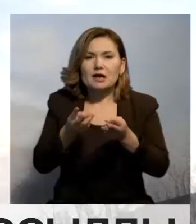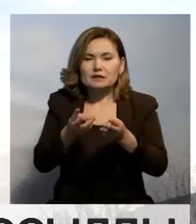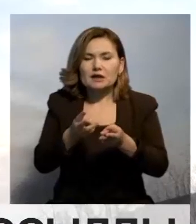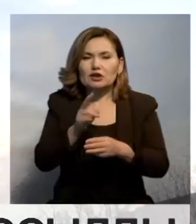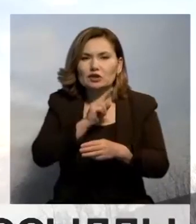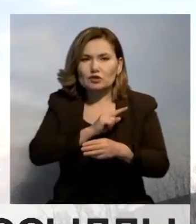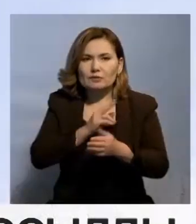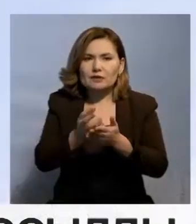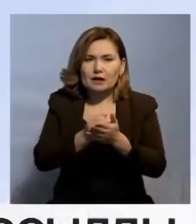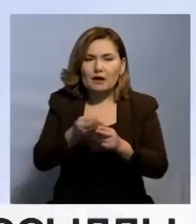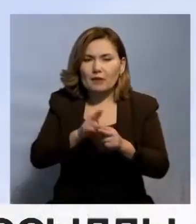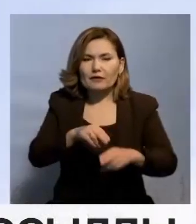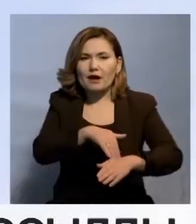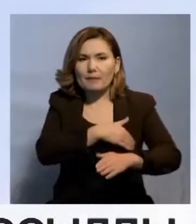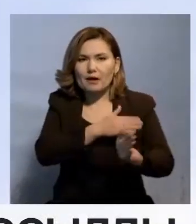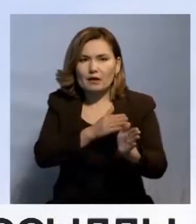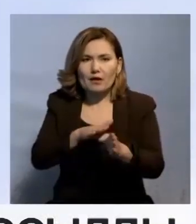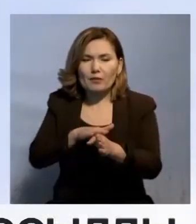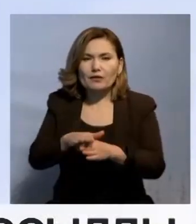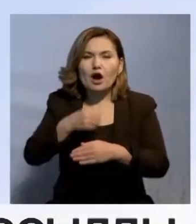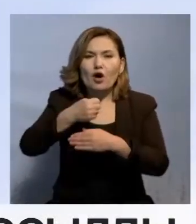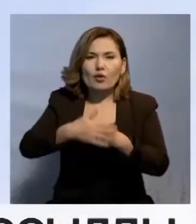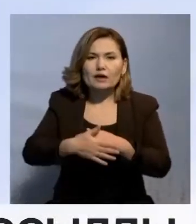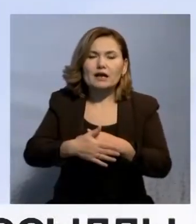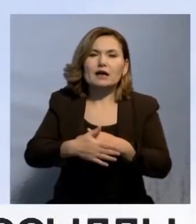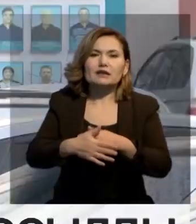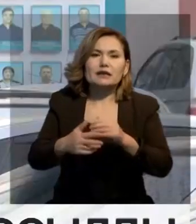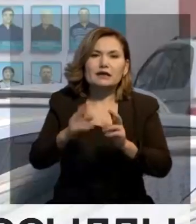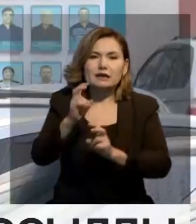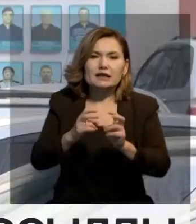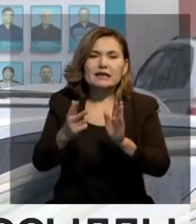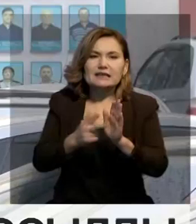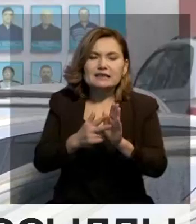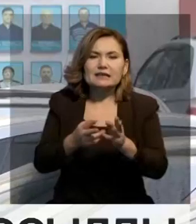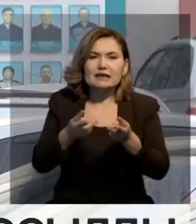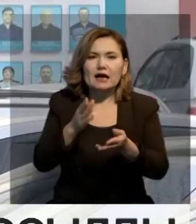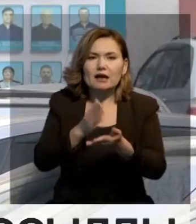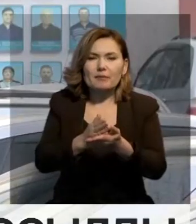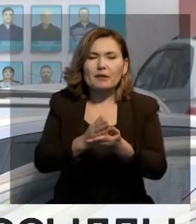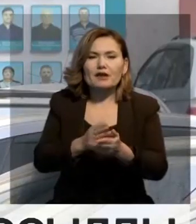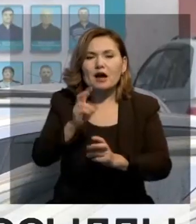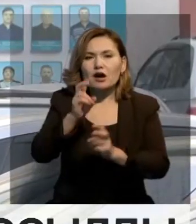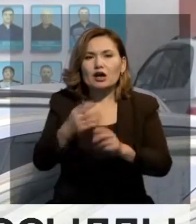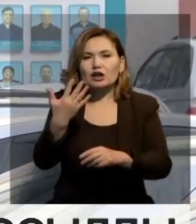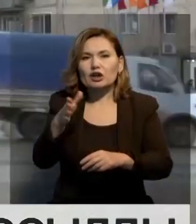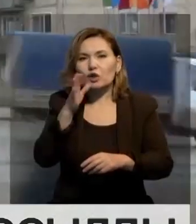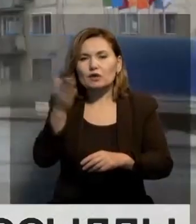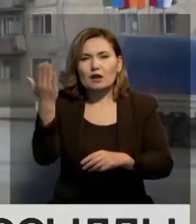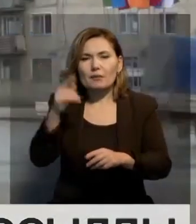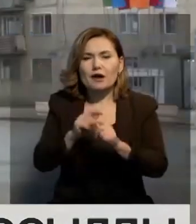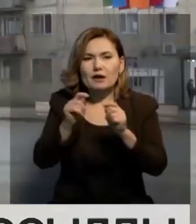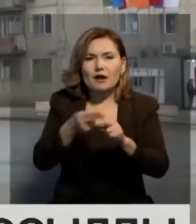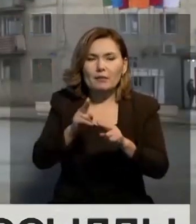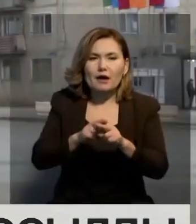бекітілген температуралық кестеге сай. Орталықта 8 қазандық бар. Нысан 50 жыл бұрын пайдалануға берілгендіктен